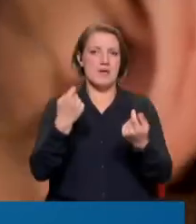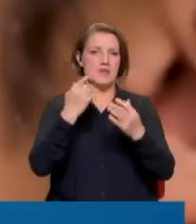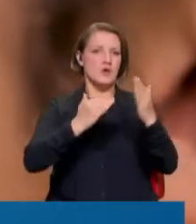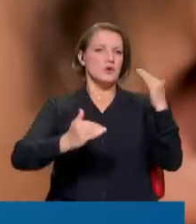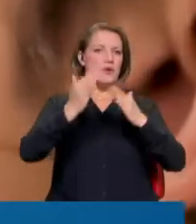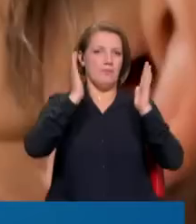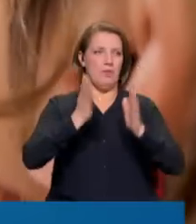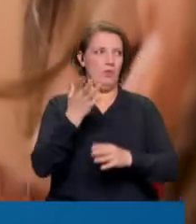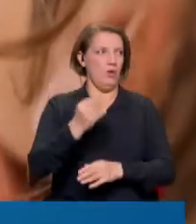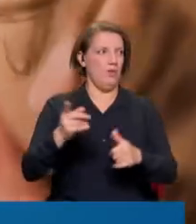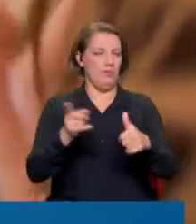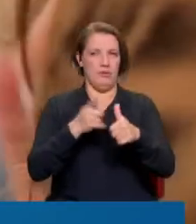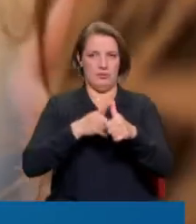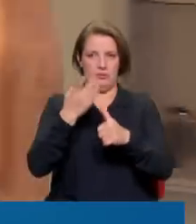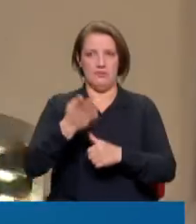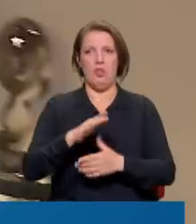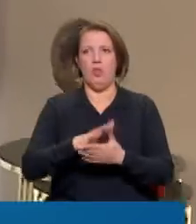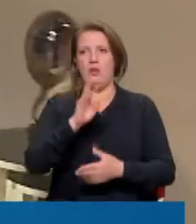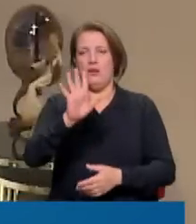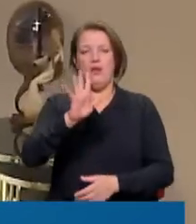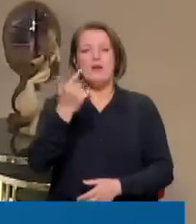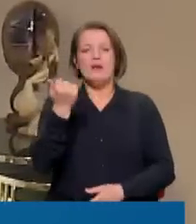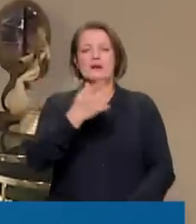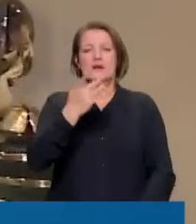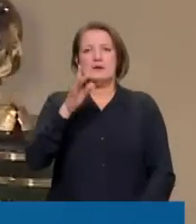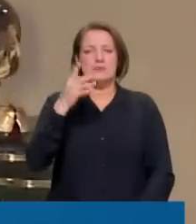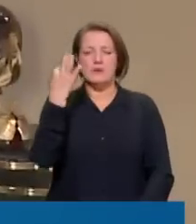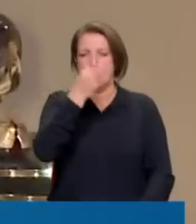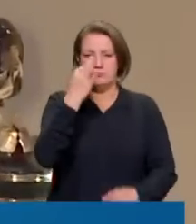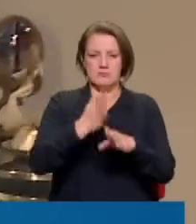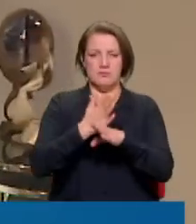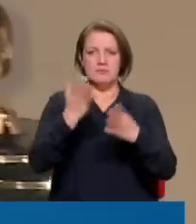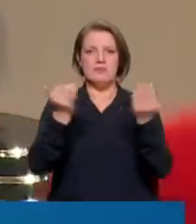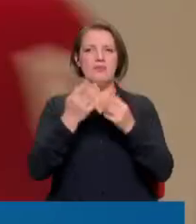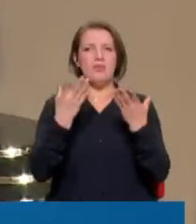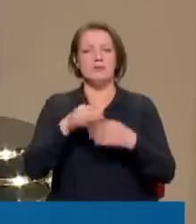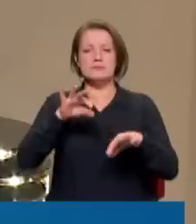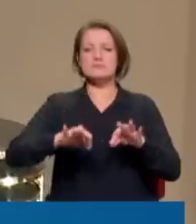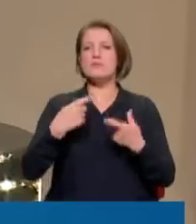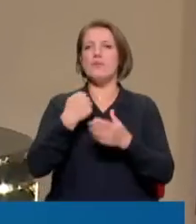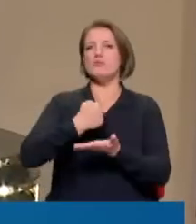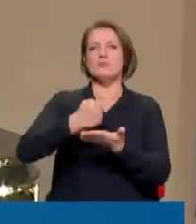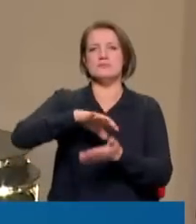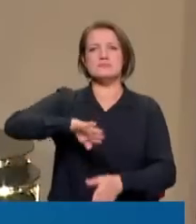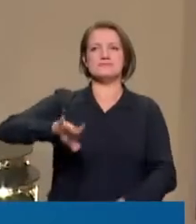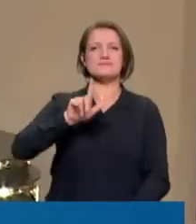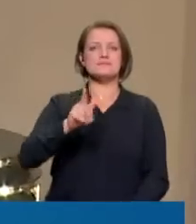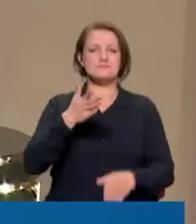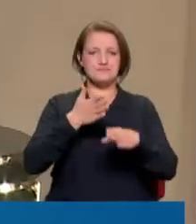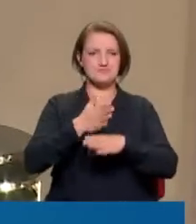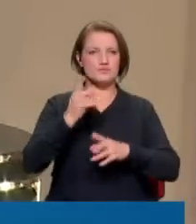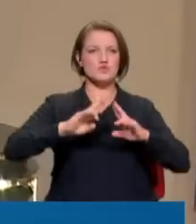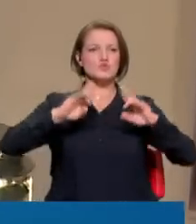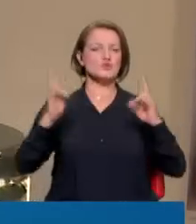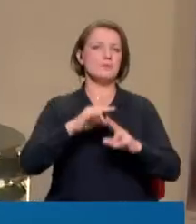yüksek bile olsa öncelikli tercih oluyor 5 kalem Kozmetik ürünü alacak olsak Bugün ne kadarlık bir bütçe ayırma gerçekten